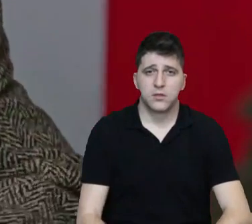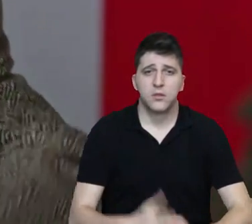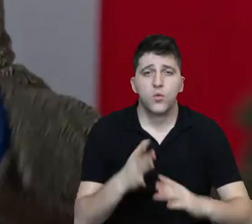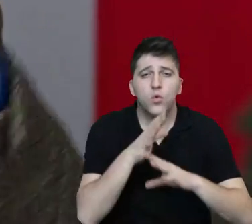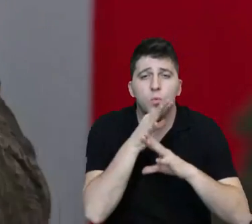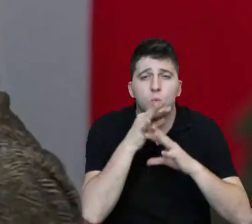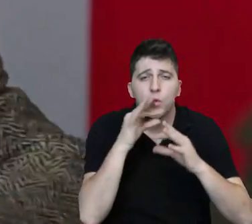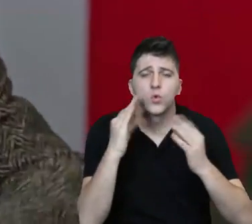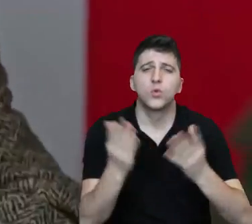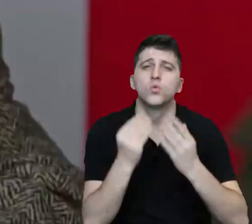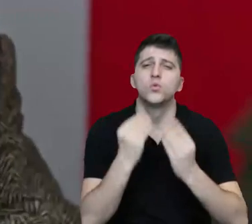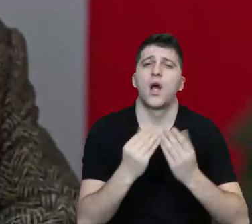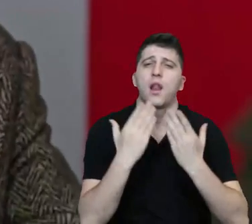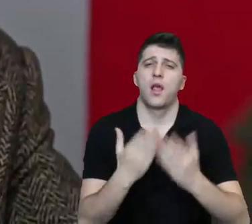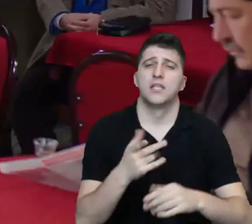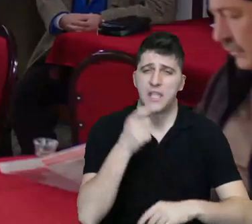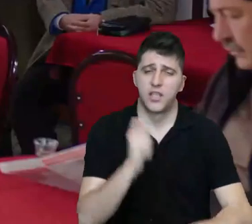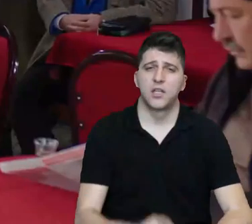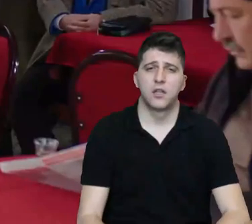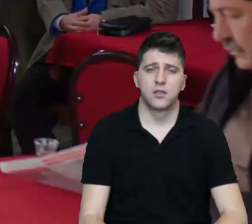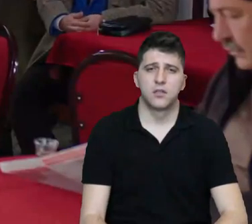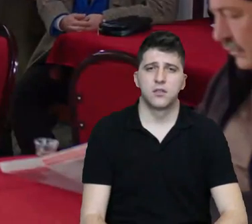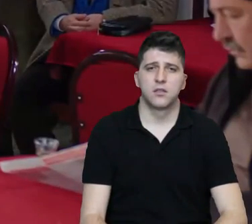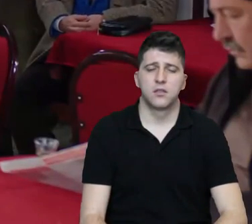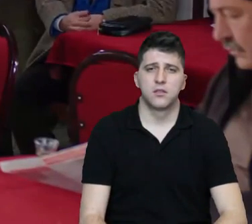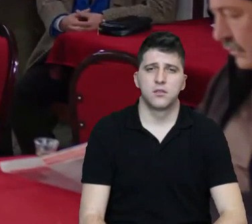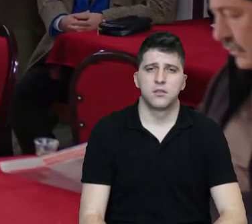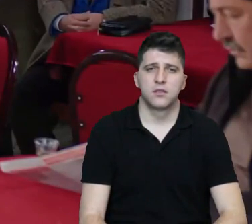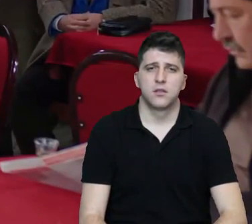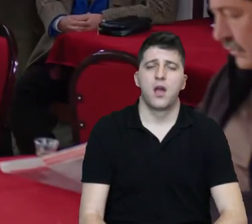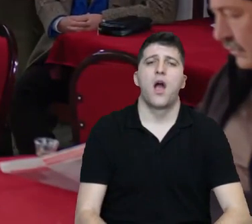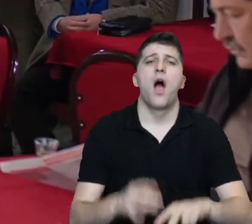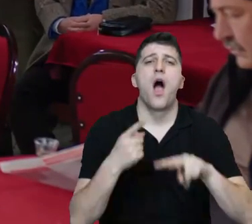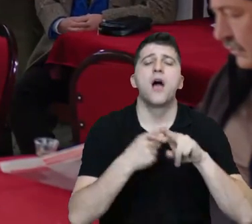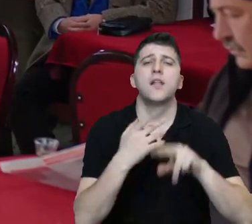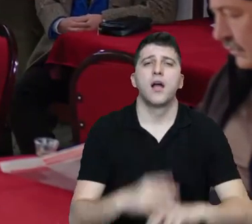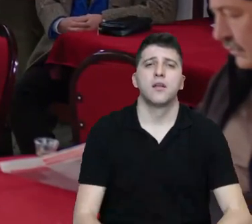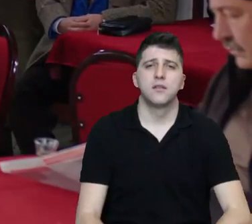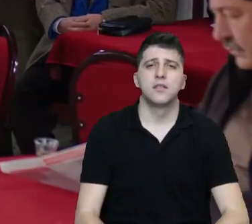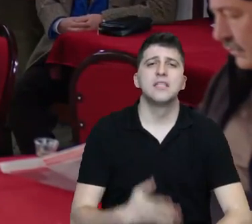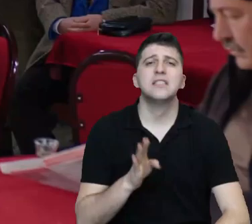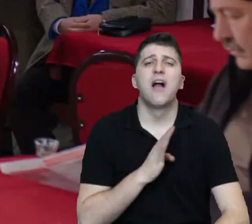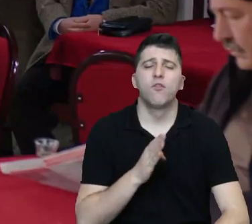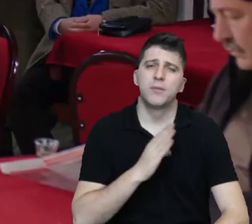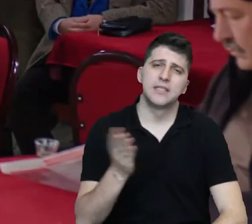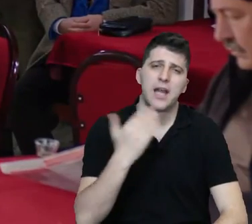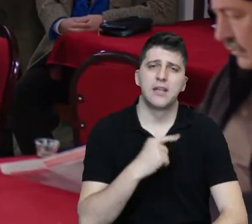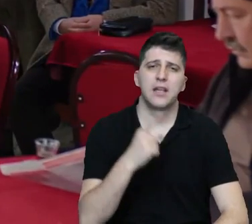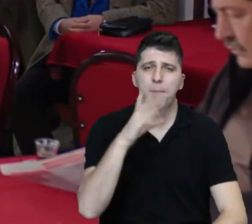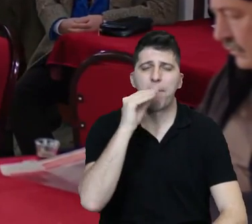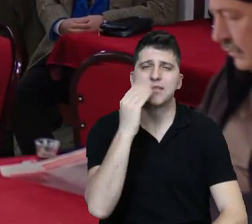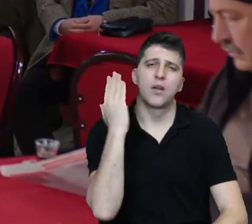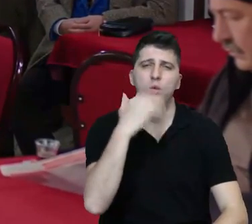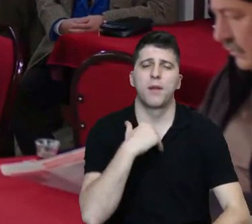nasıl mutlular ne kadar güzeller oğlum gerçekten. Arda mutsuz. Arda yavrum gel haydi seni